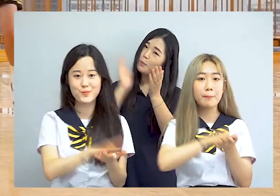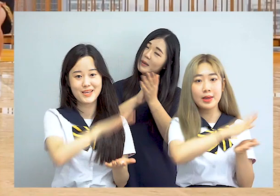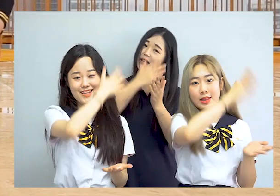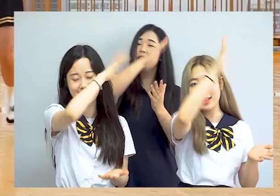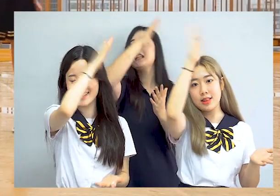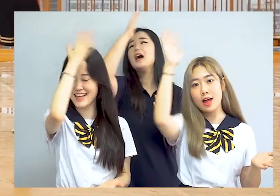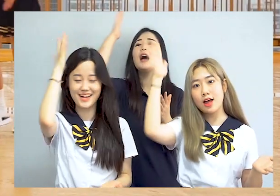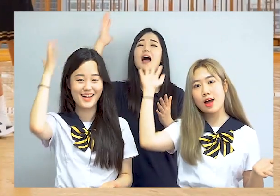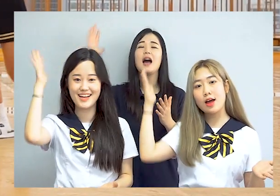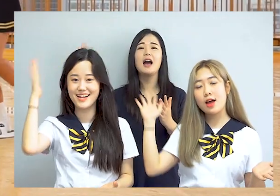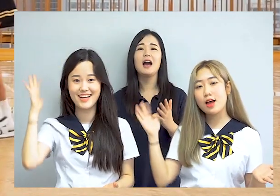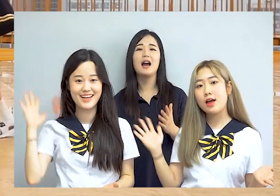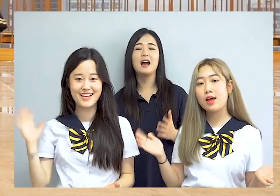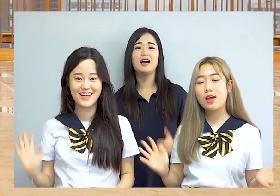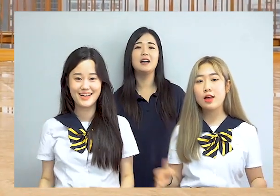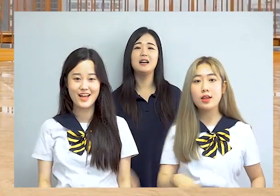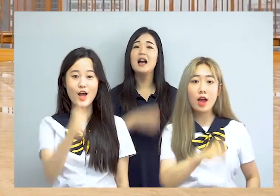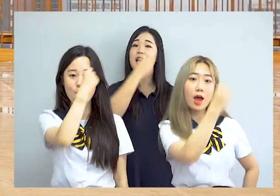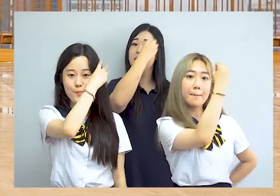더욱 빛나.